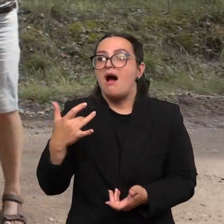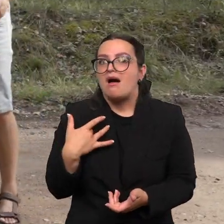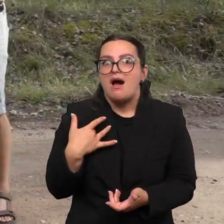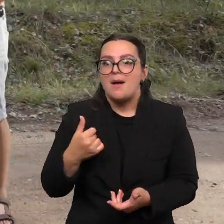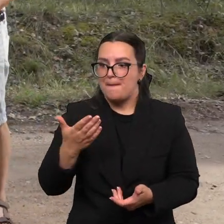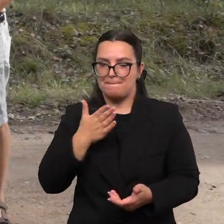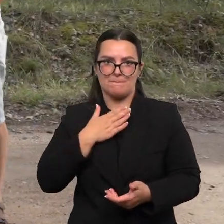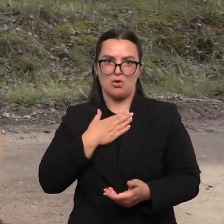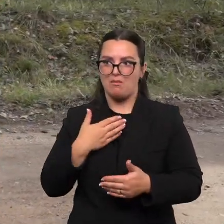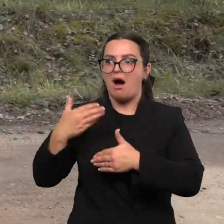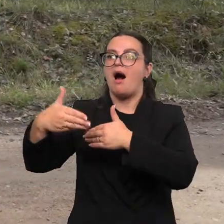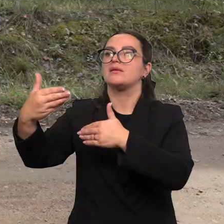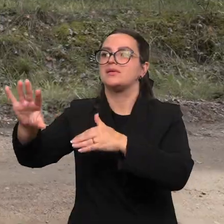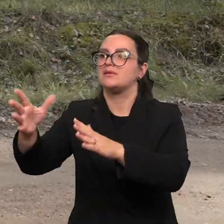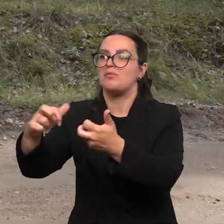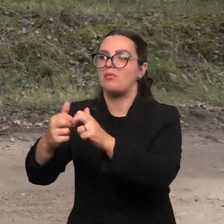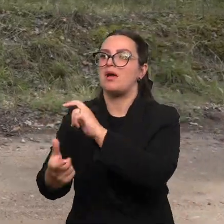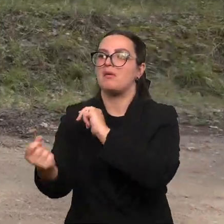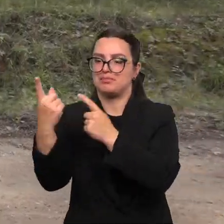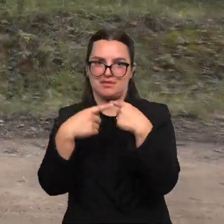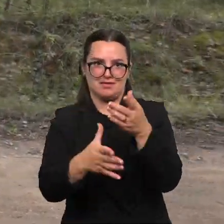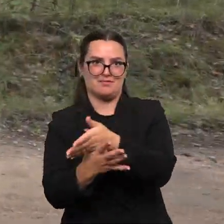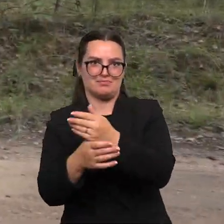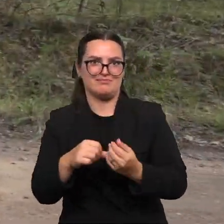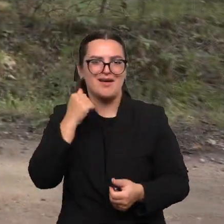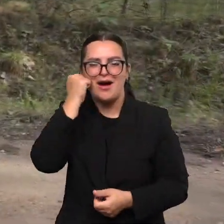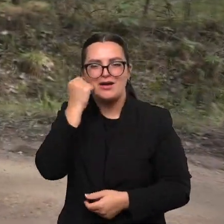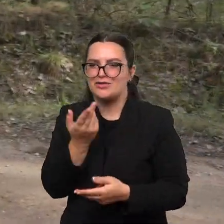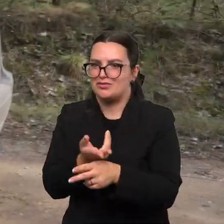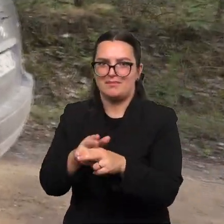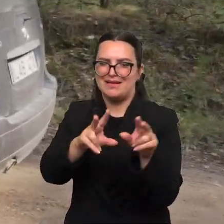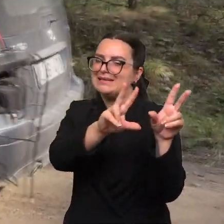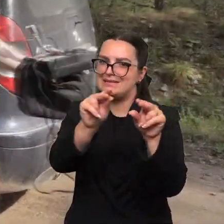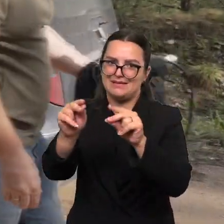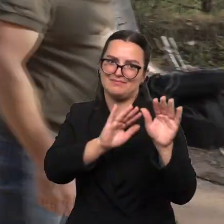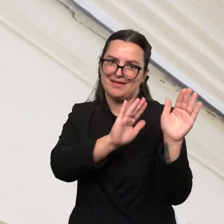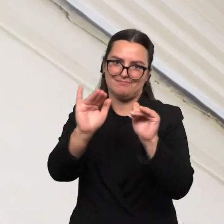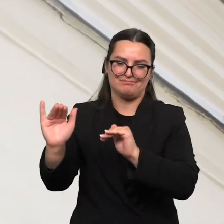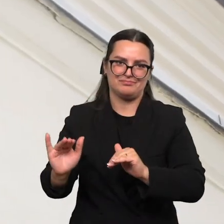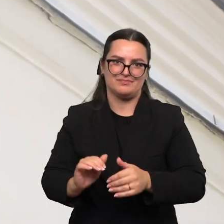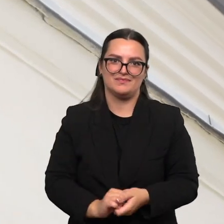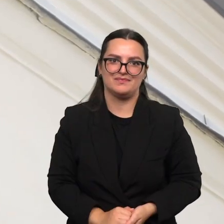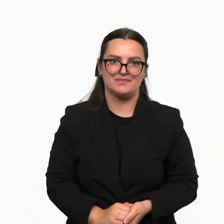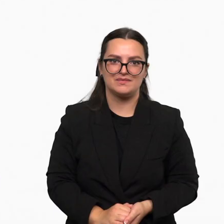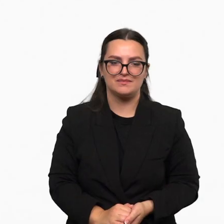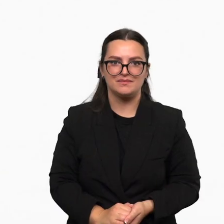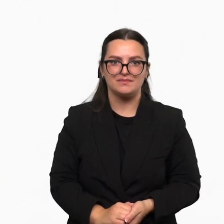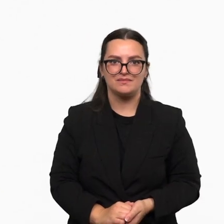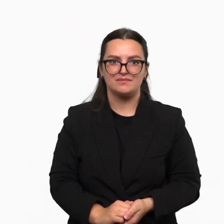žino, gal kitam ruožė mums padės kas. Jo, Ačiū labai. sėkmės jums.